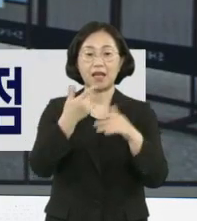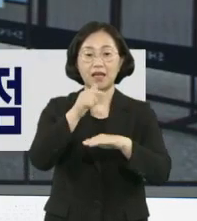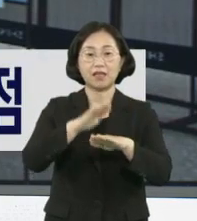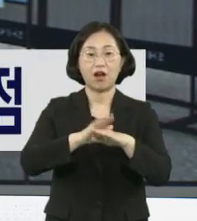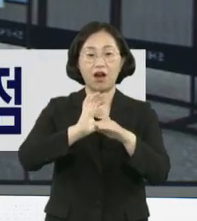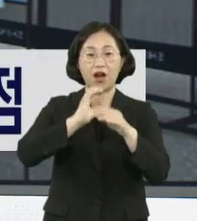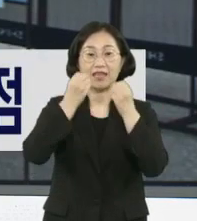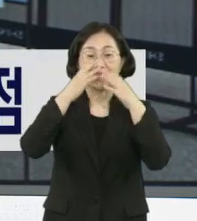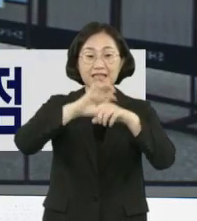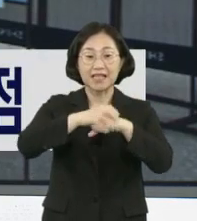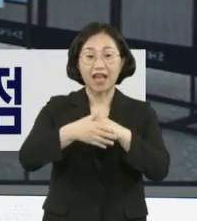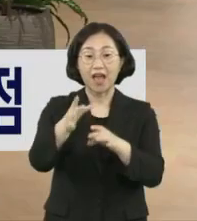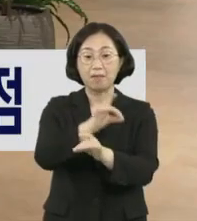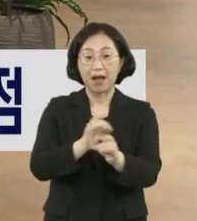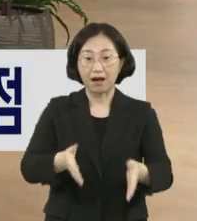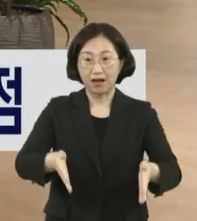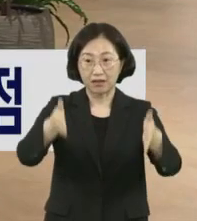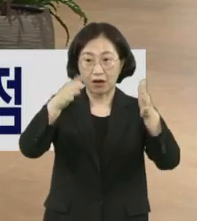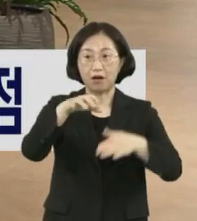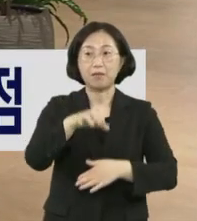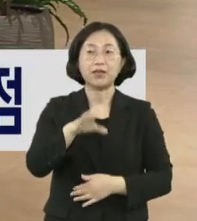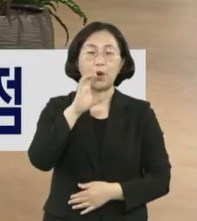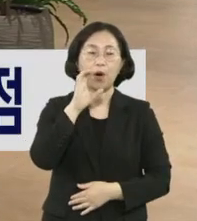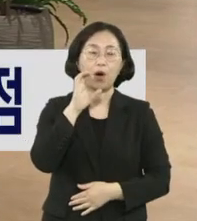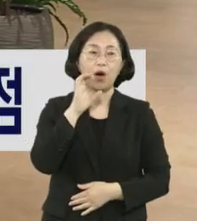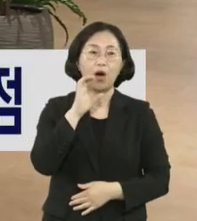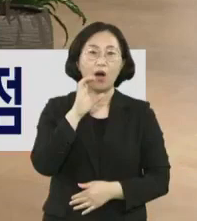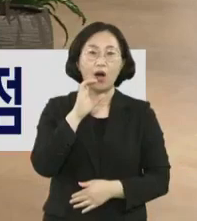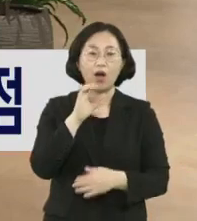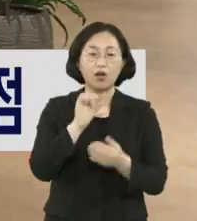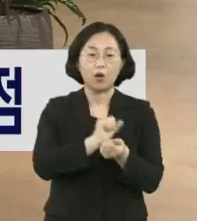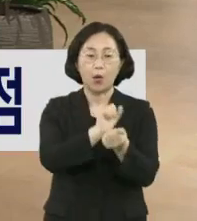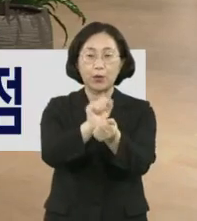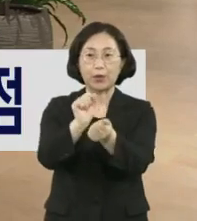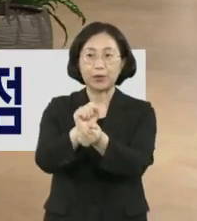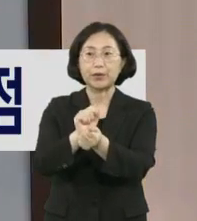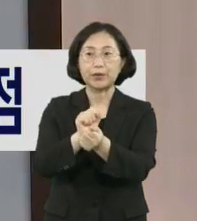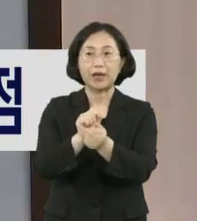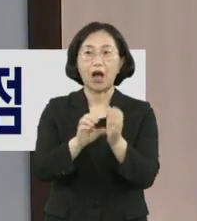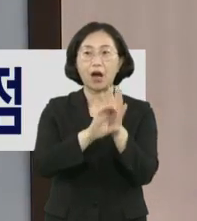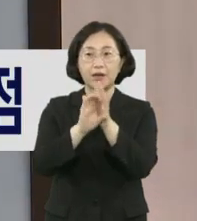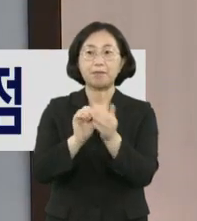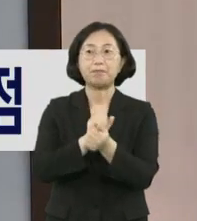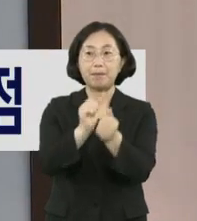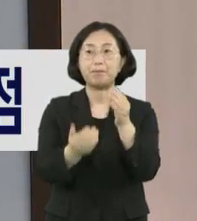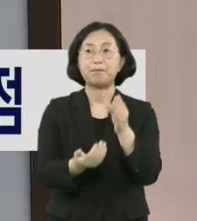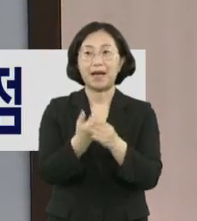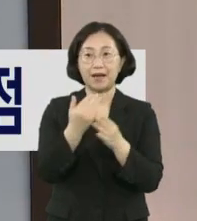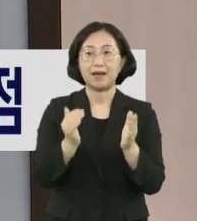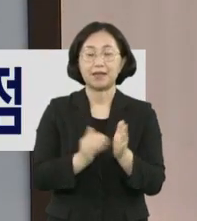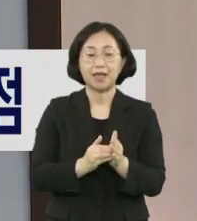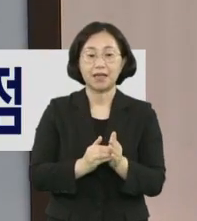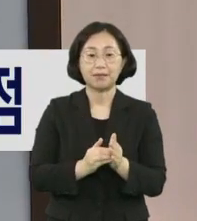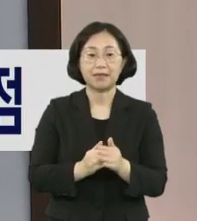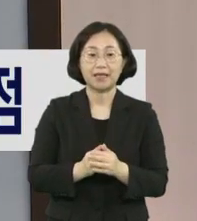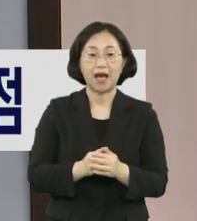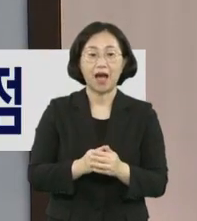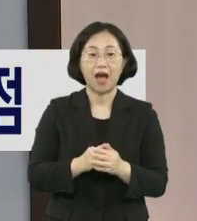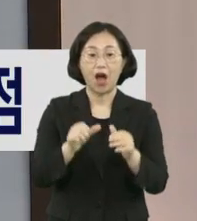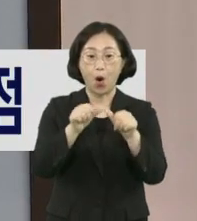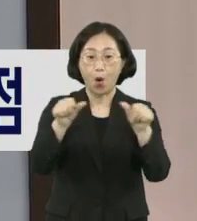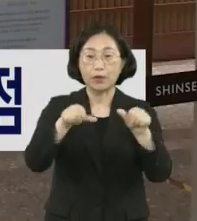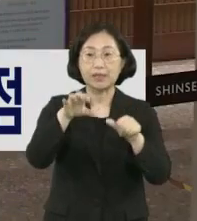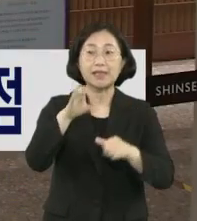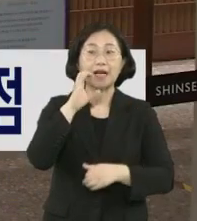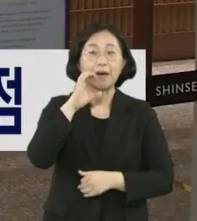신세계 아트앤사이언스 백화점에서 코로나19 확진자가 발생했습니다. 대전시에 따르면 신세계 백화점